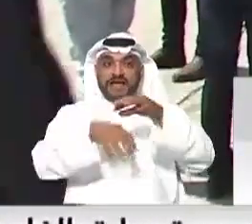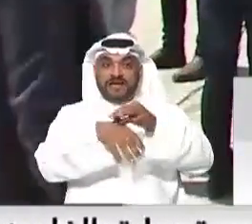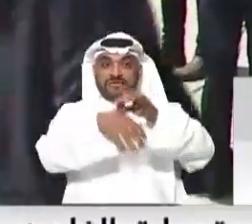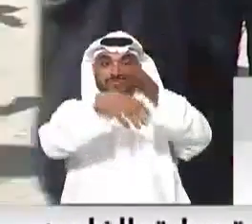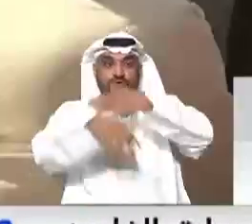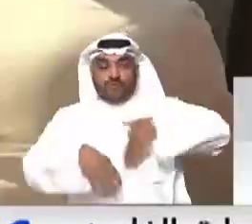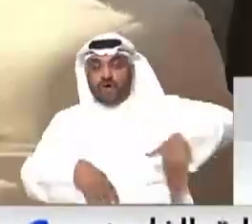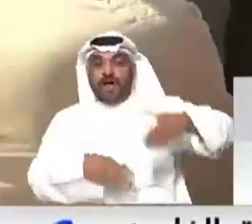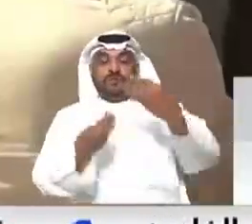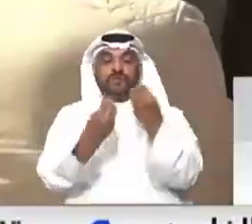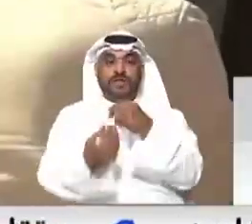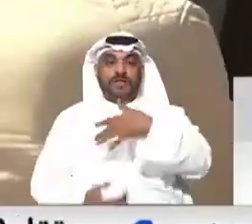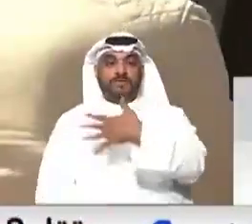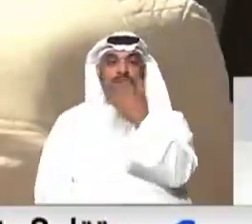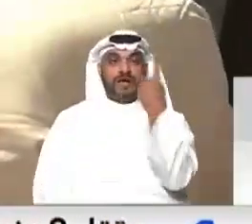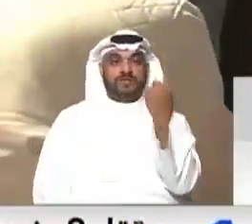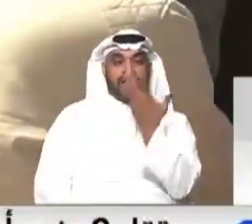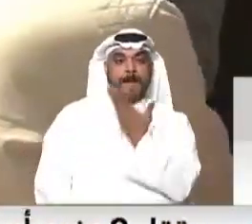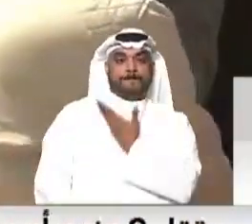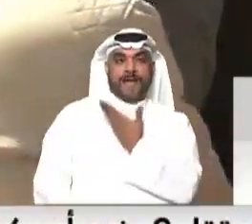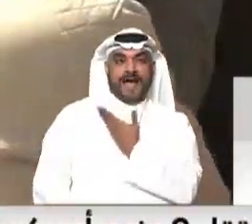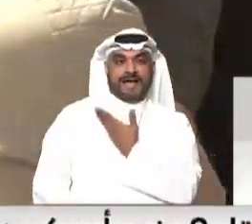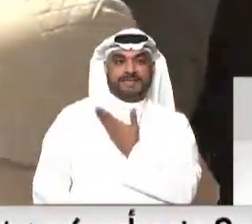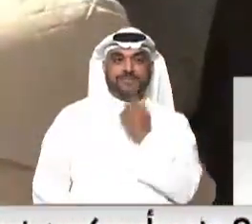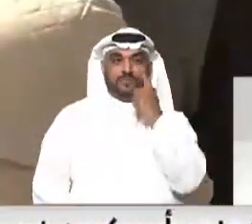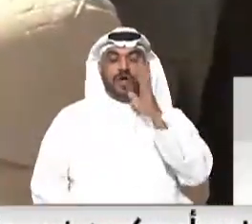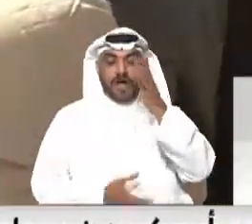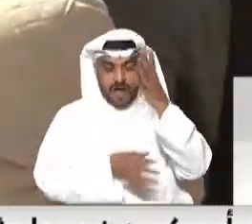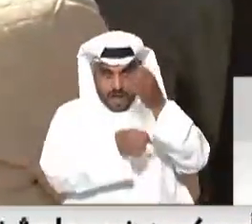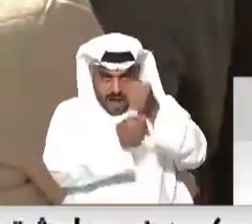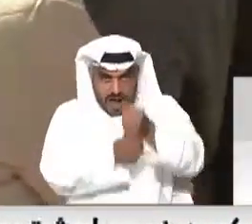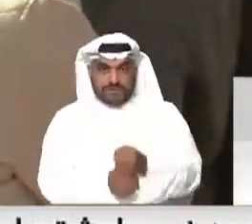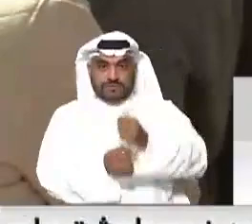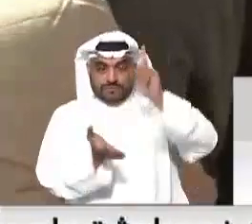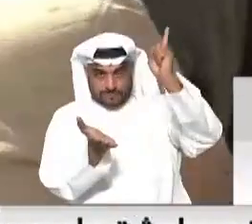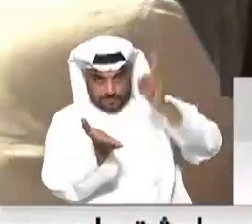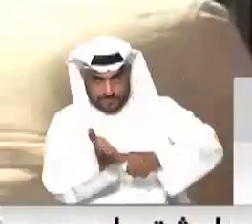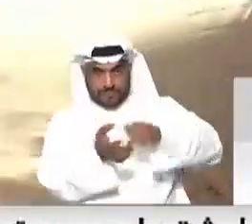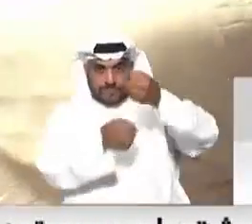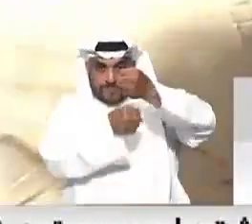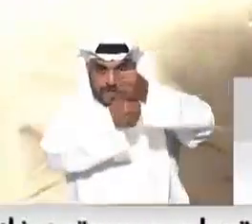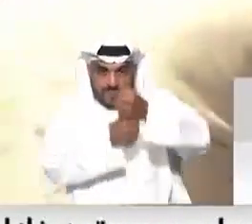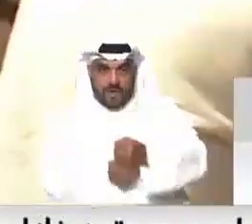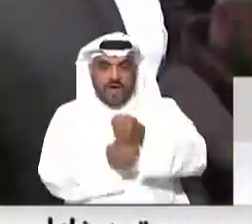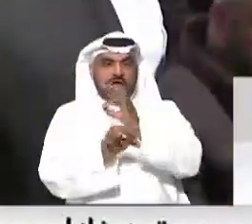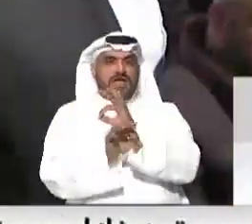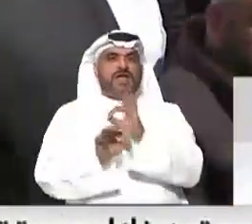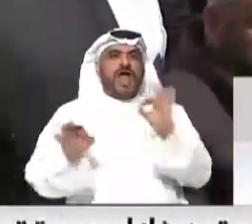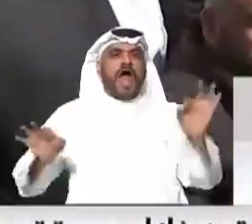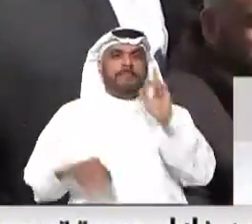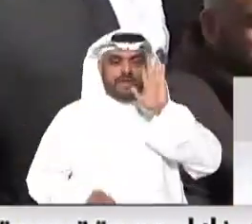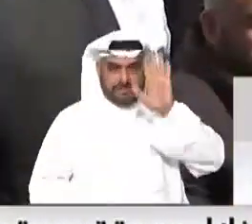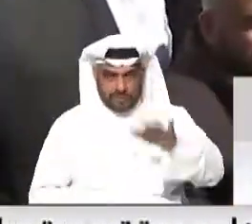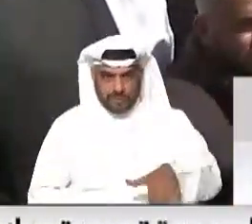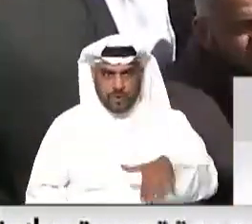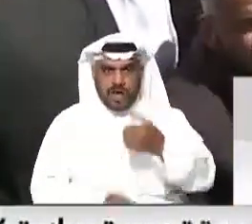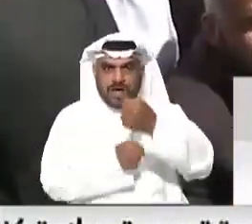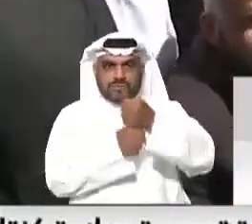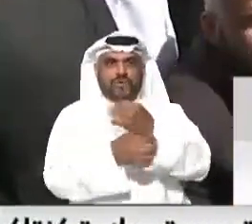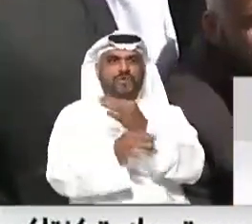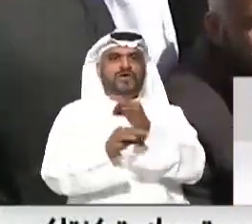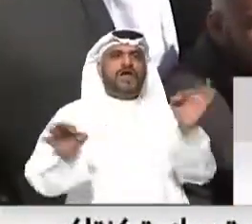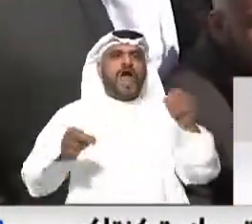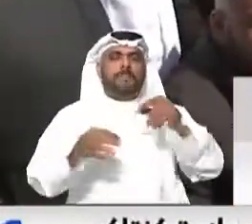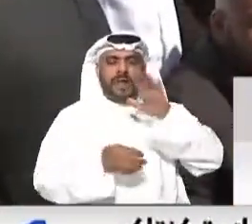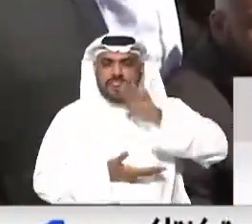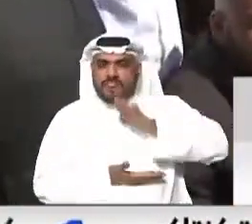موحدة بغزة، أكدت الفصائل تمسكها بحقوق الشعب الفلسطيني وثوابته الوطنية وصموده في وجه